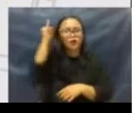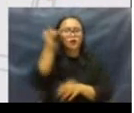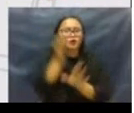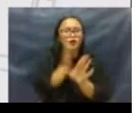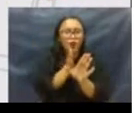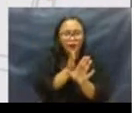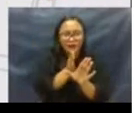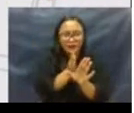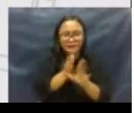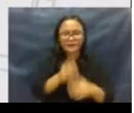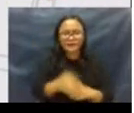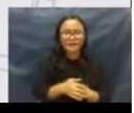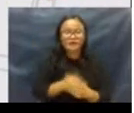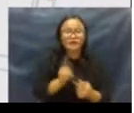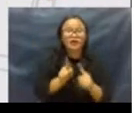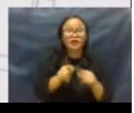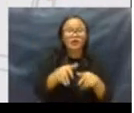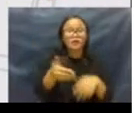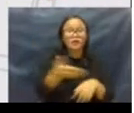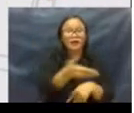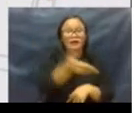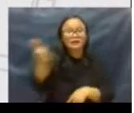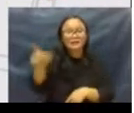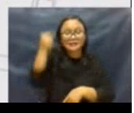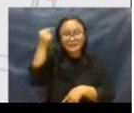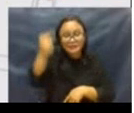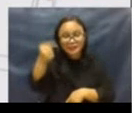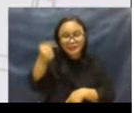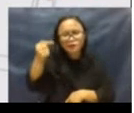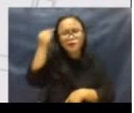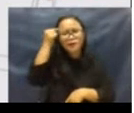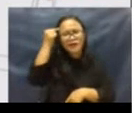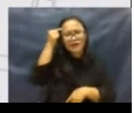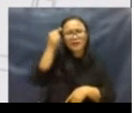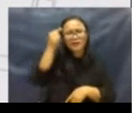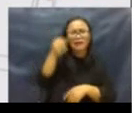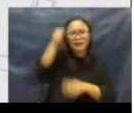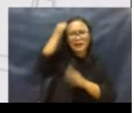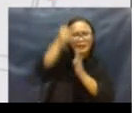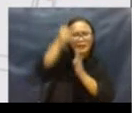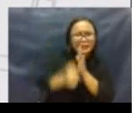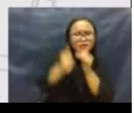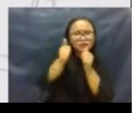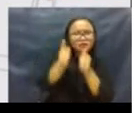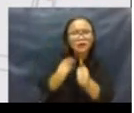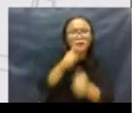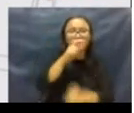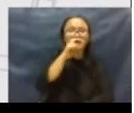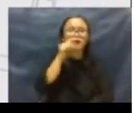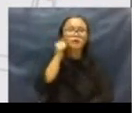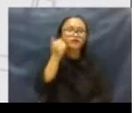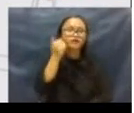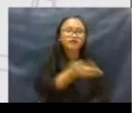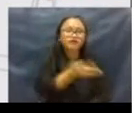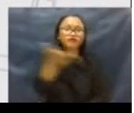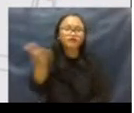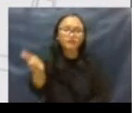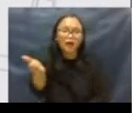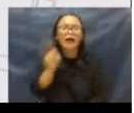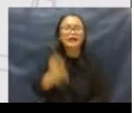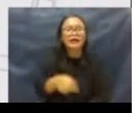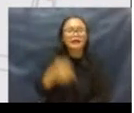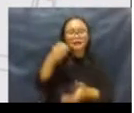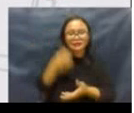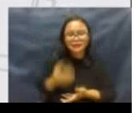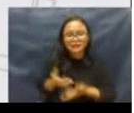Setiap mereka mencoba untuk berpikir kritis, Bapak dan Ibu perlu berikan reward, perlu berikan